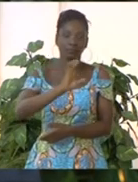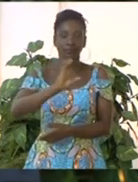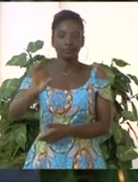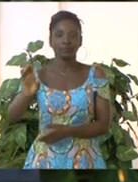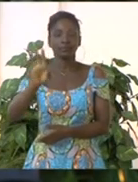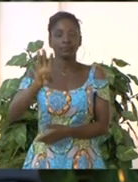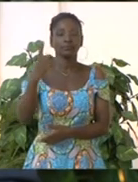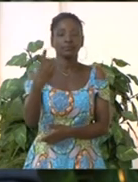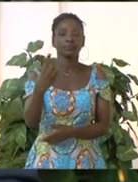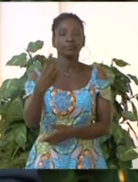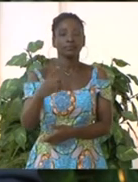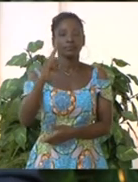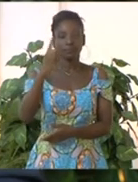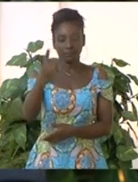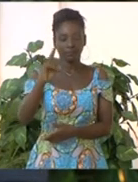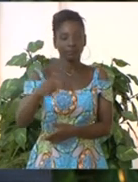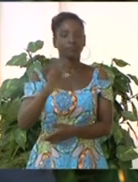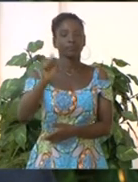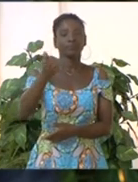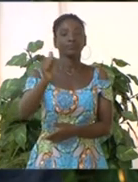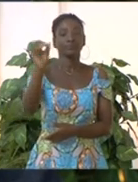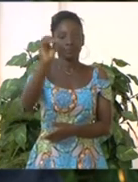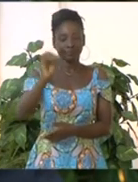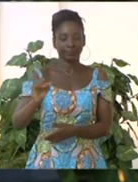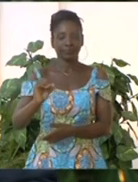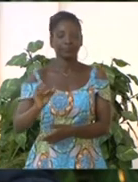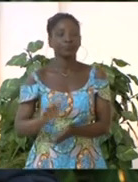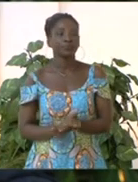48 heures soit 1,10 pour ça